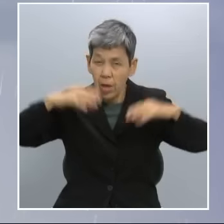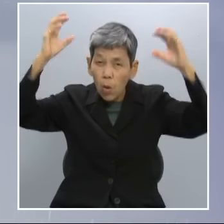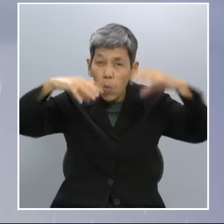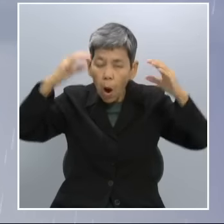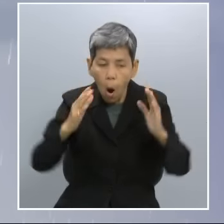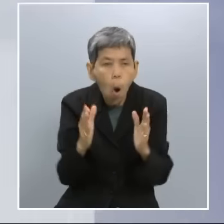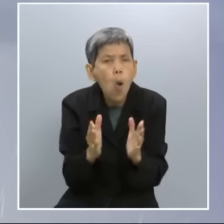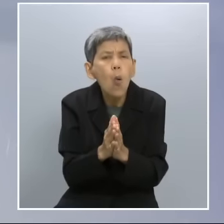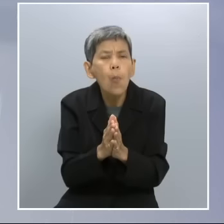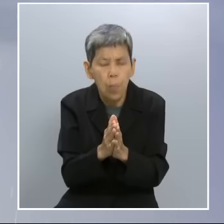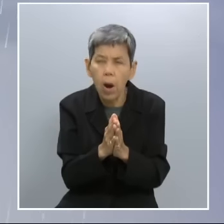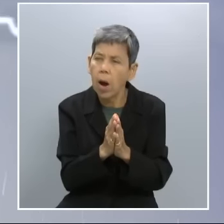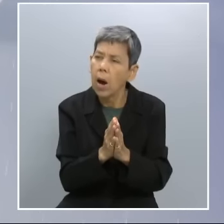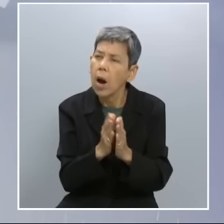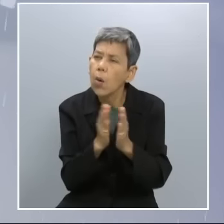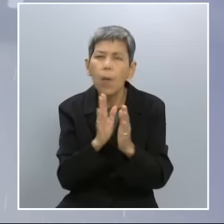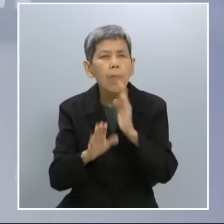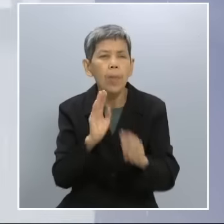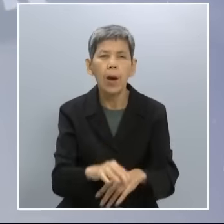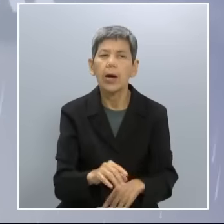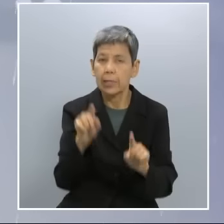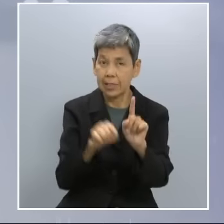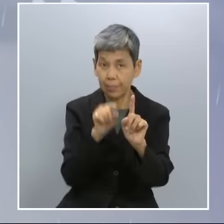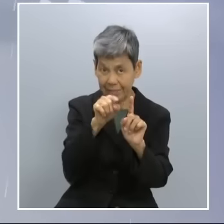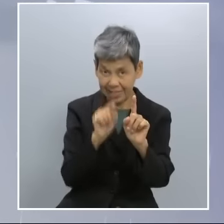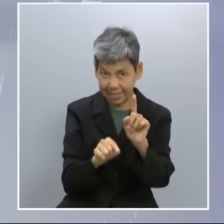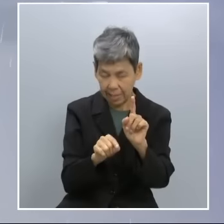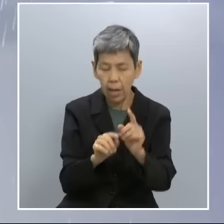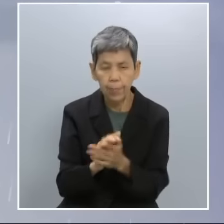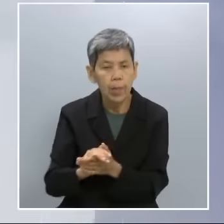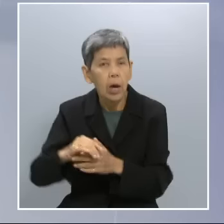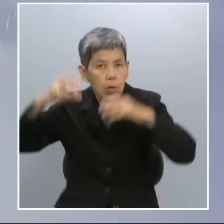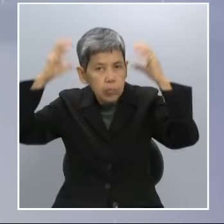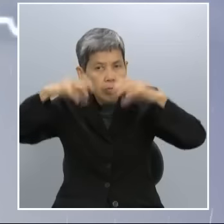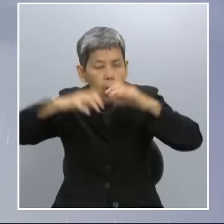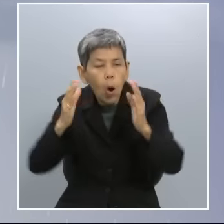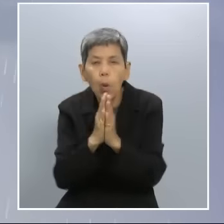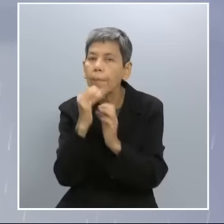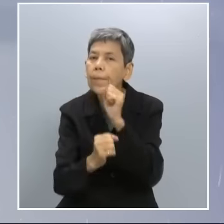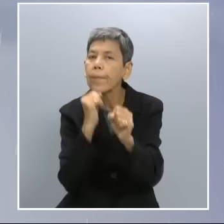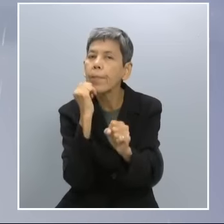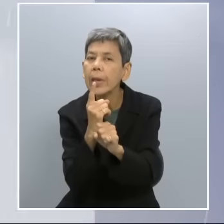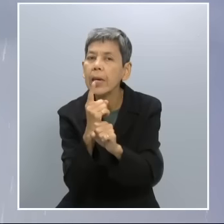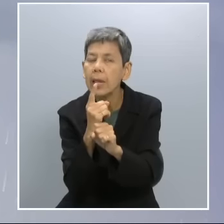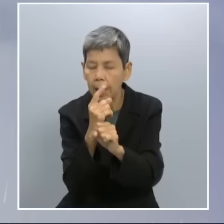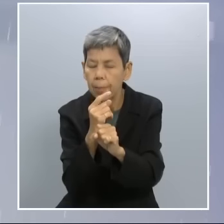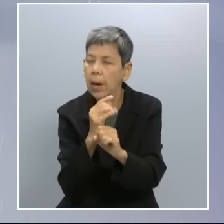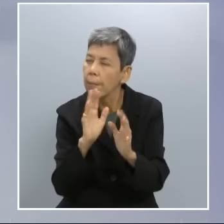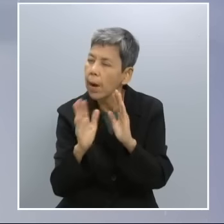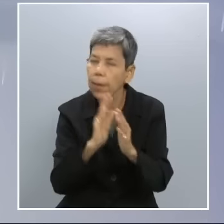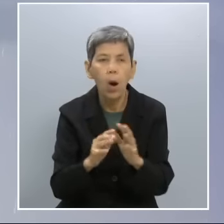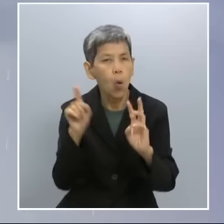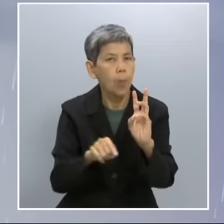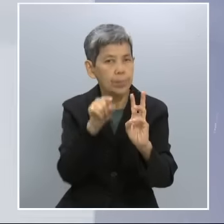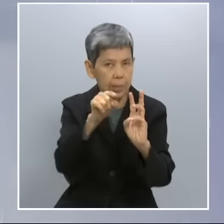รวมมากกว่าค่าเฉลี่ยร้อยะ 1ส่วนส่วนปริมาณฝนโดยรวมทั้งปีจะน้อยกว่าค่าเฉลี่ยปกติร้อยละ